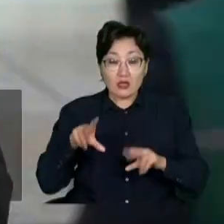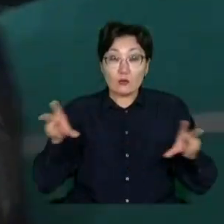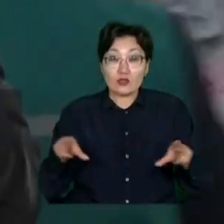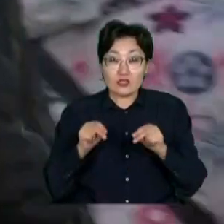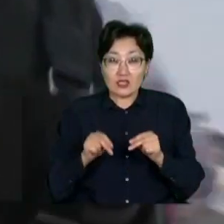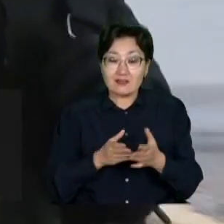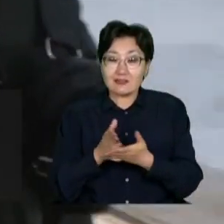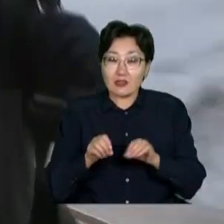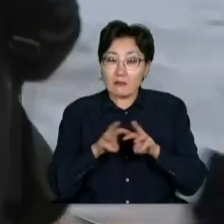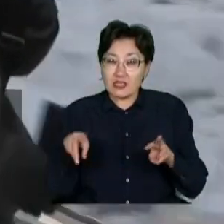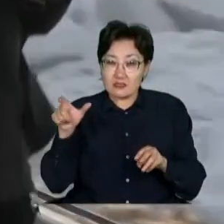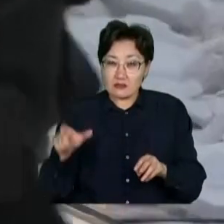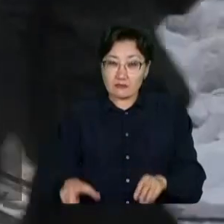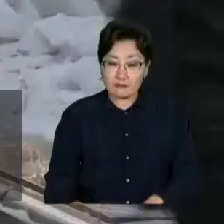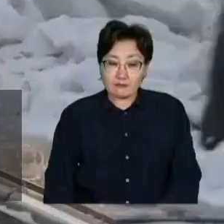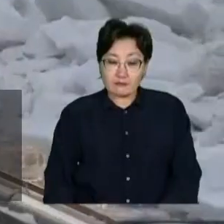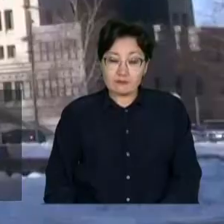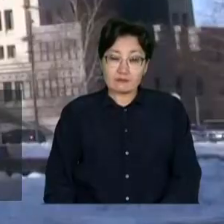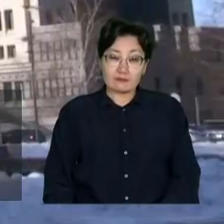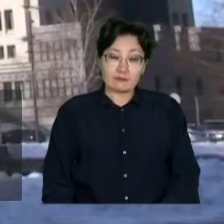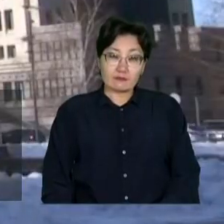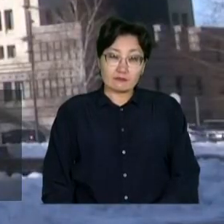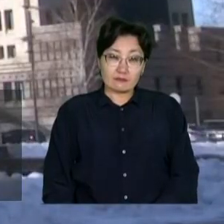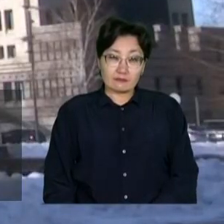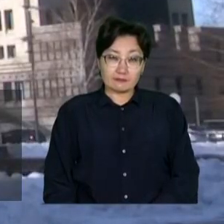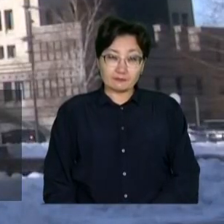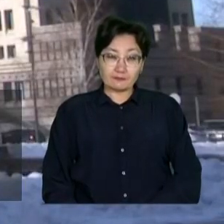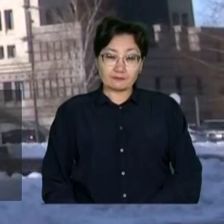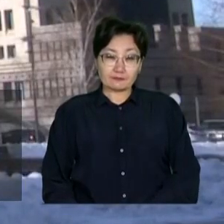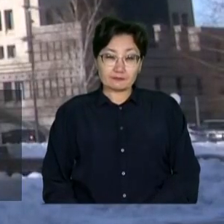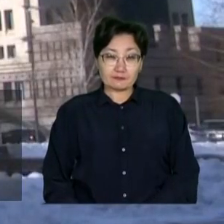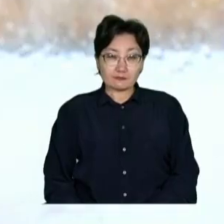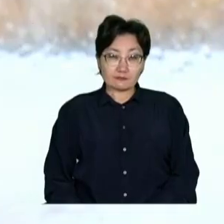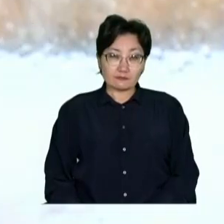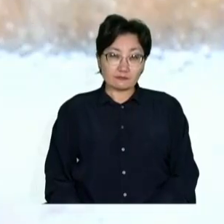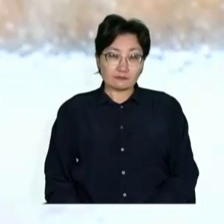сала министрі. Кәмшат Мұхамеджан, Данияр Омар, Алматы телеарнасы, Астана.